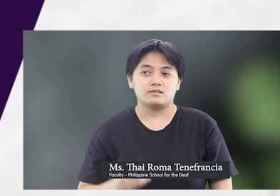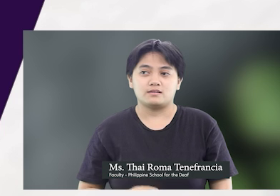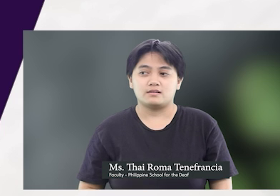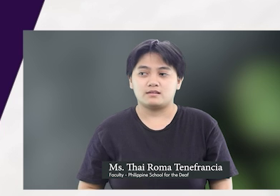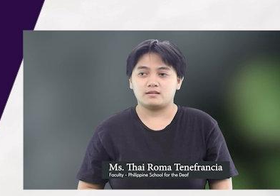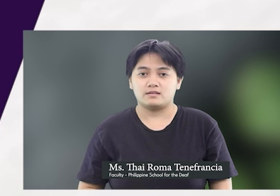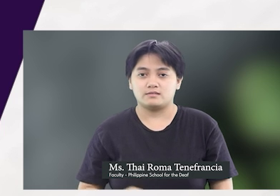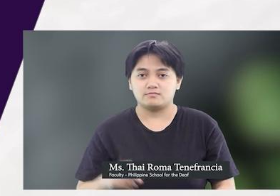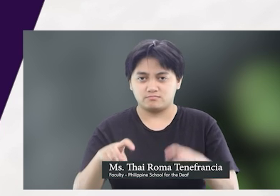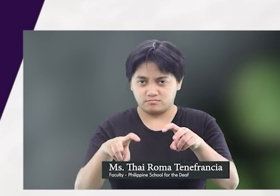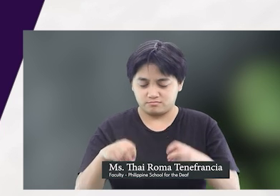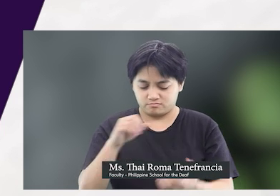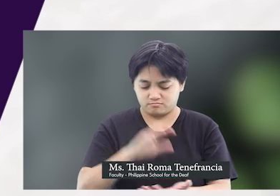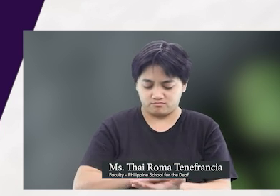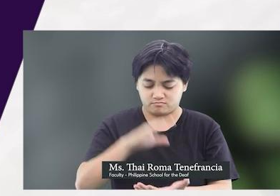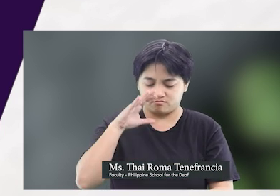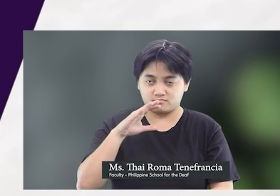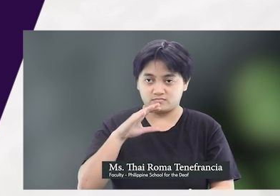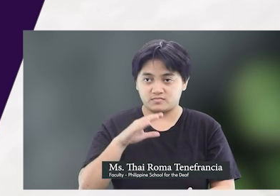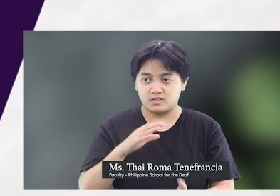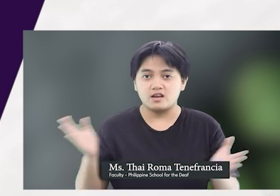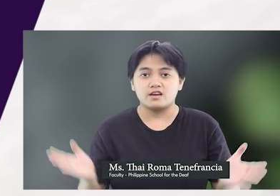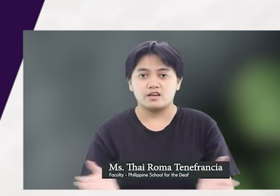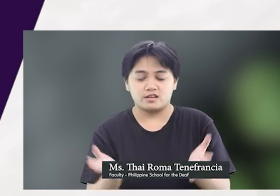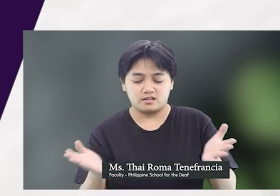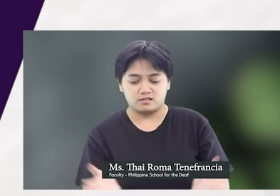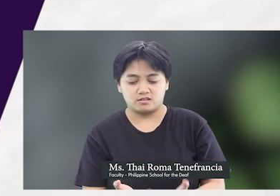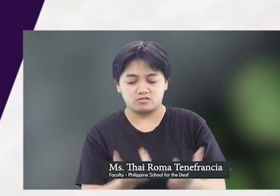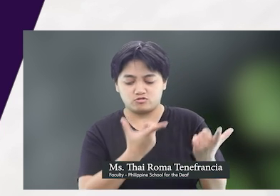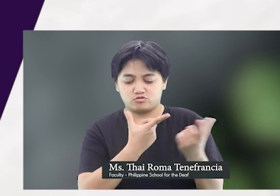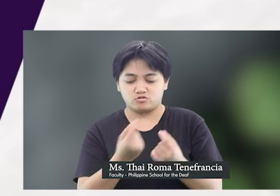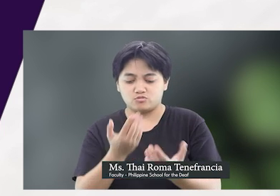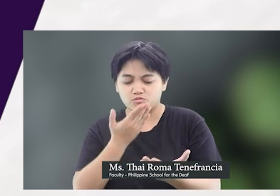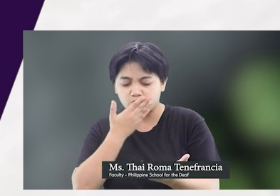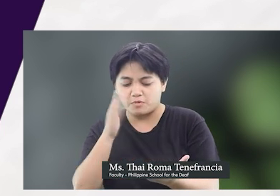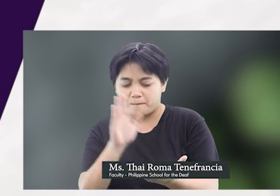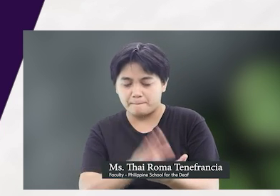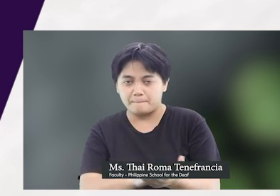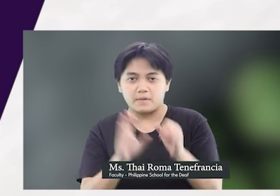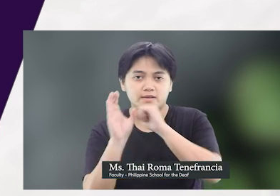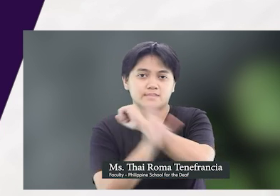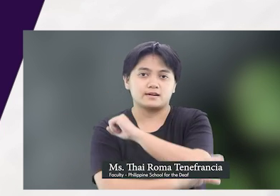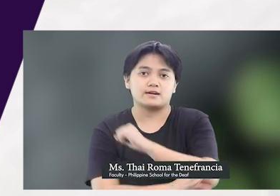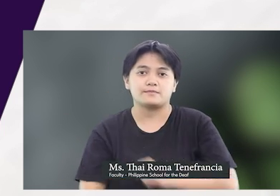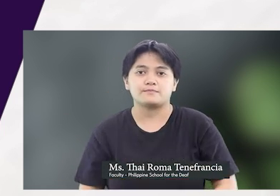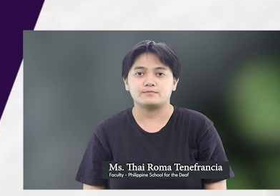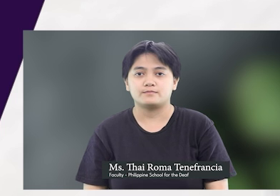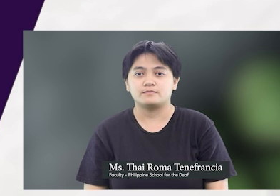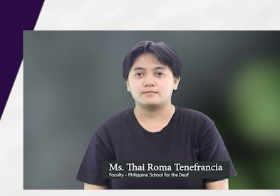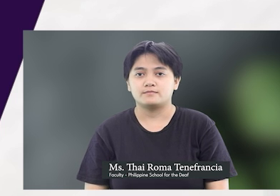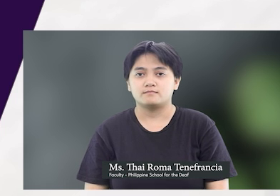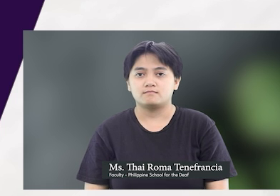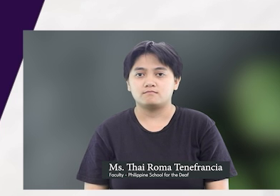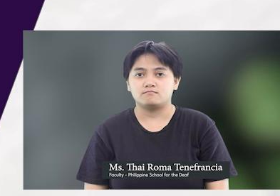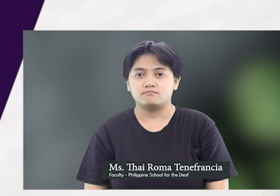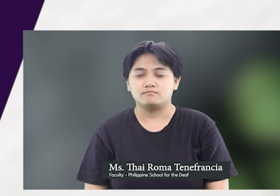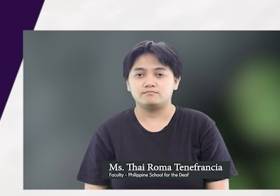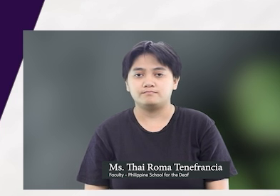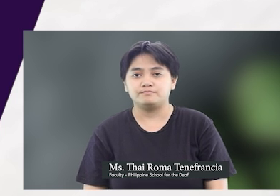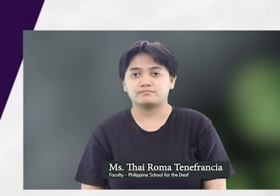Inggit at pagkaganid sa yaman at kapangyarihan ang nagudyok sa kanila upang gawin ang karumaldumal na